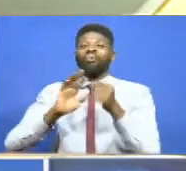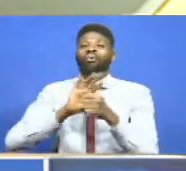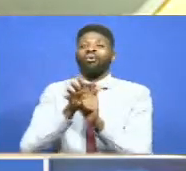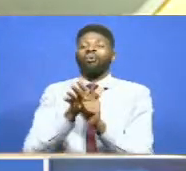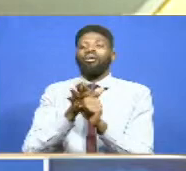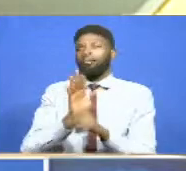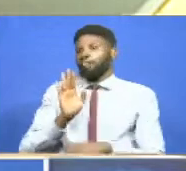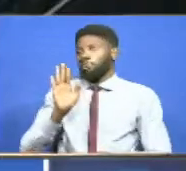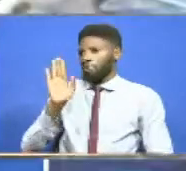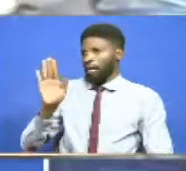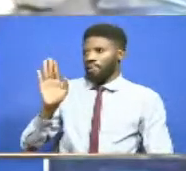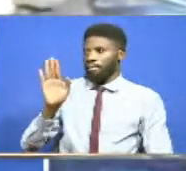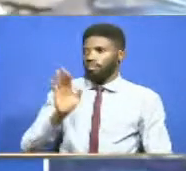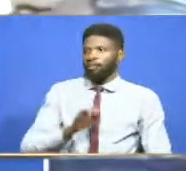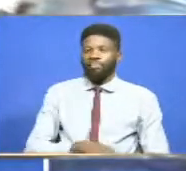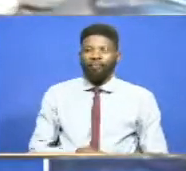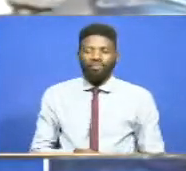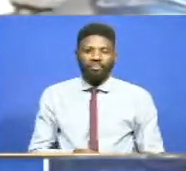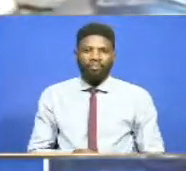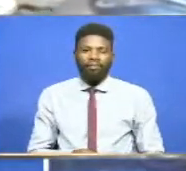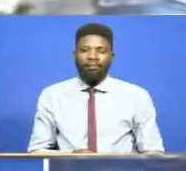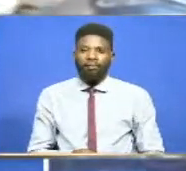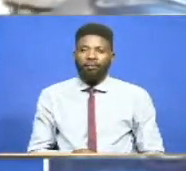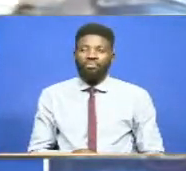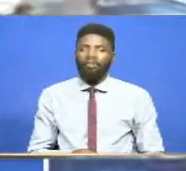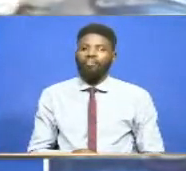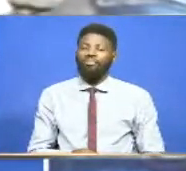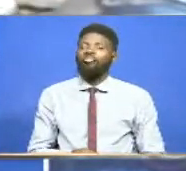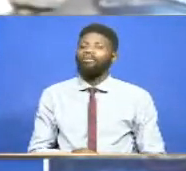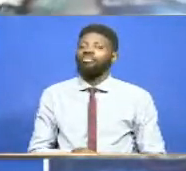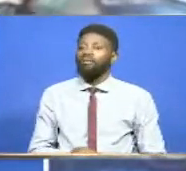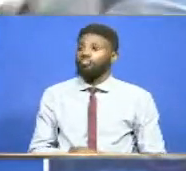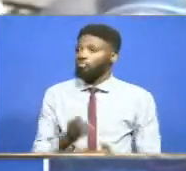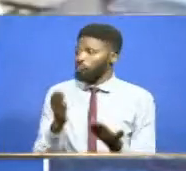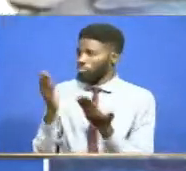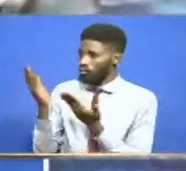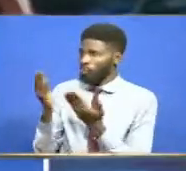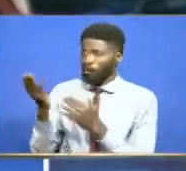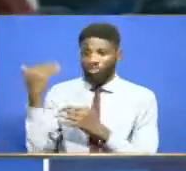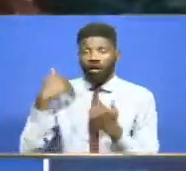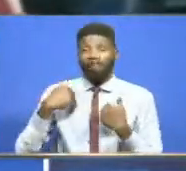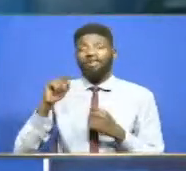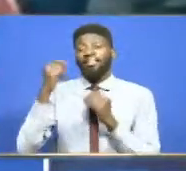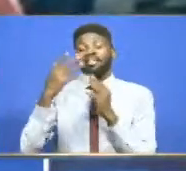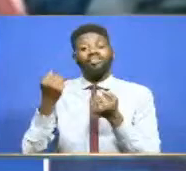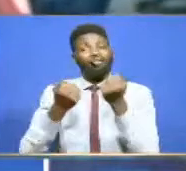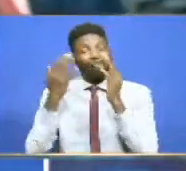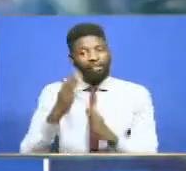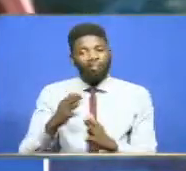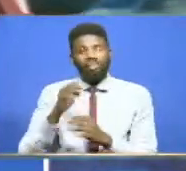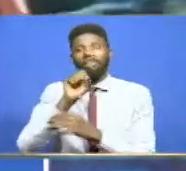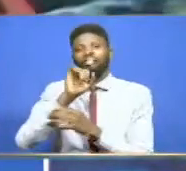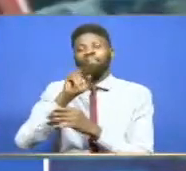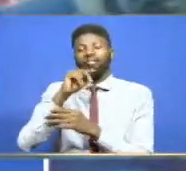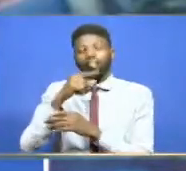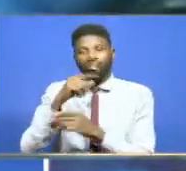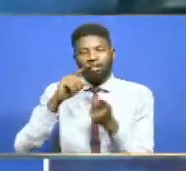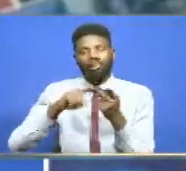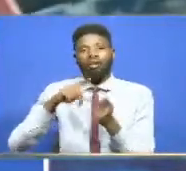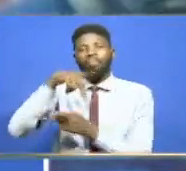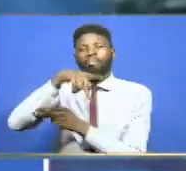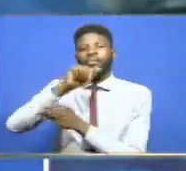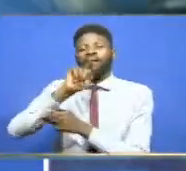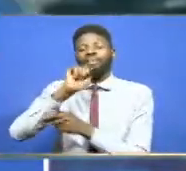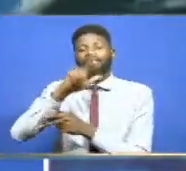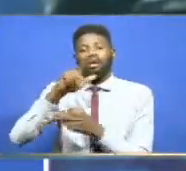vya corona. Na watano wa humu nchini wakiwamo bingwa wa Kenya Baldev Singh Chaga Karan Patel na bingwa mara 5 wa